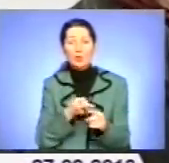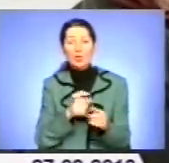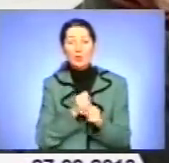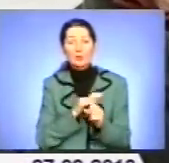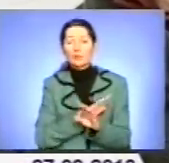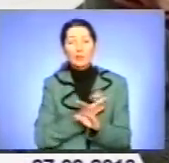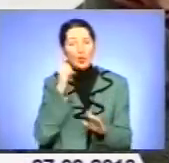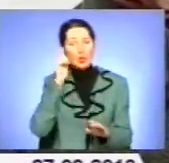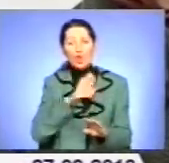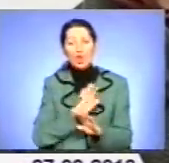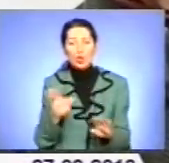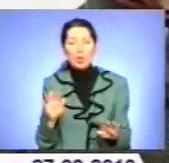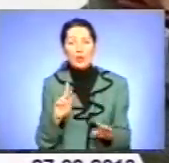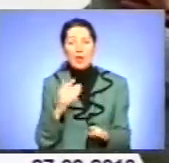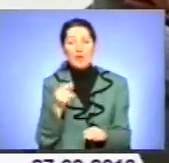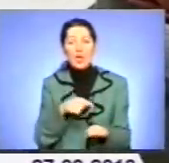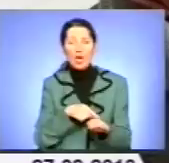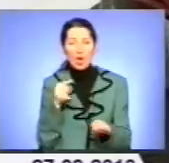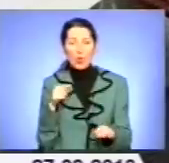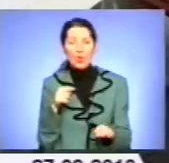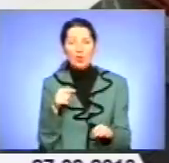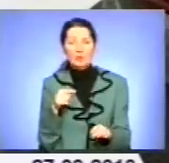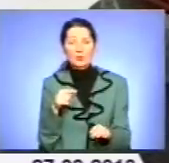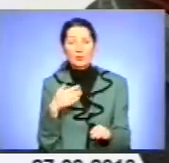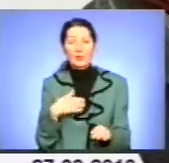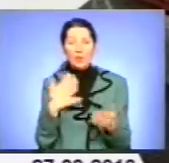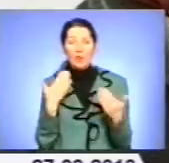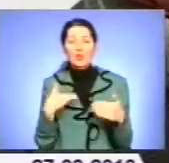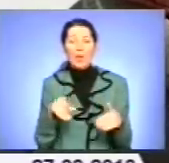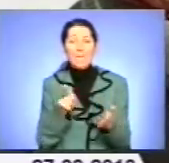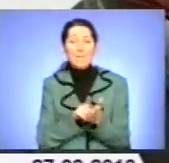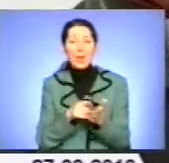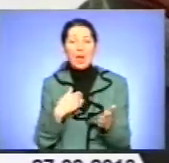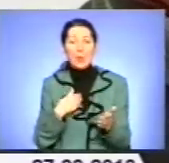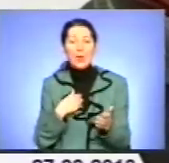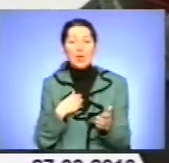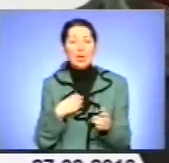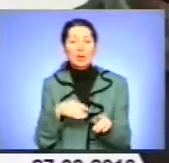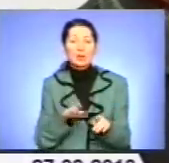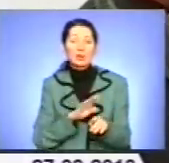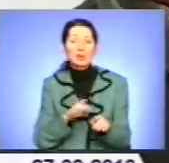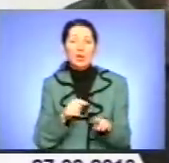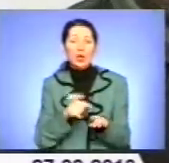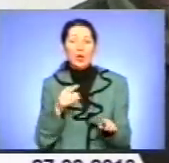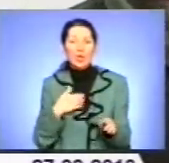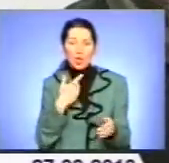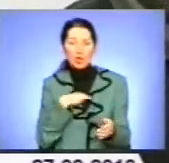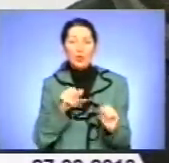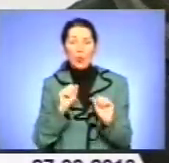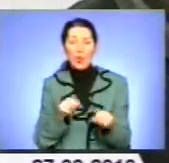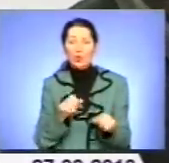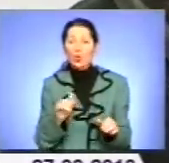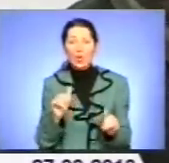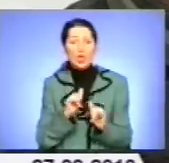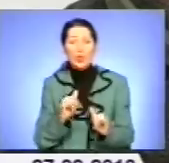ні. Особисто ви як реагуєте на такі зміни? Я вже пенсіонерка, то я так вже реагую, бо я вже собі можу нікуди